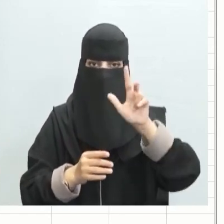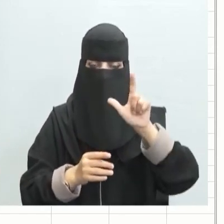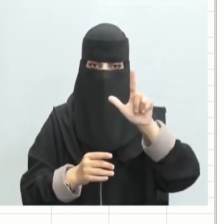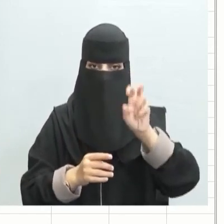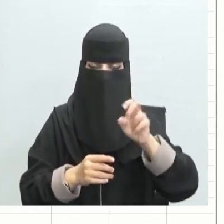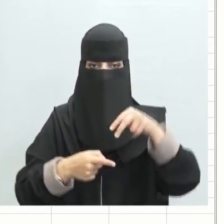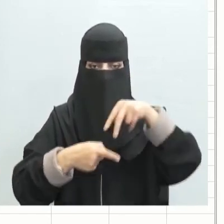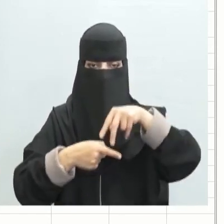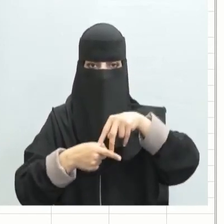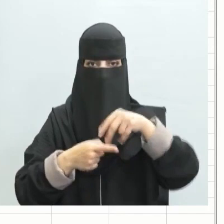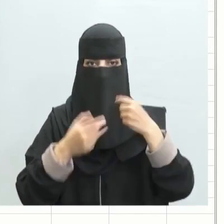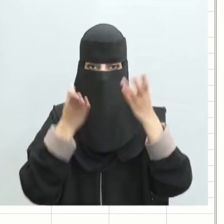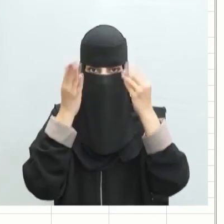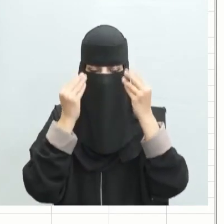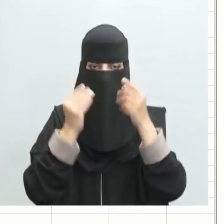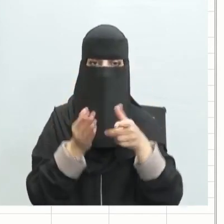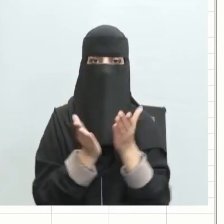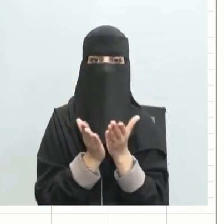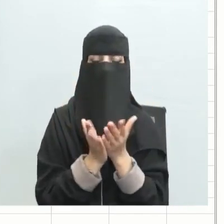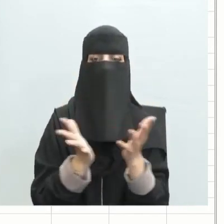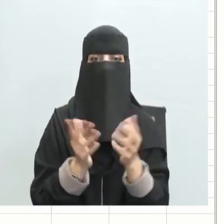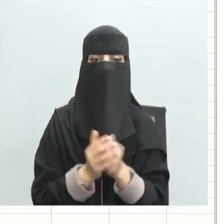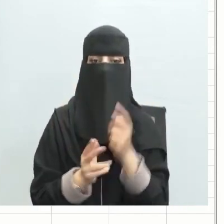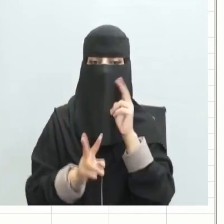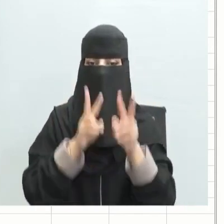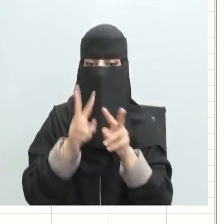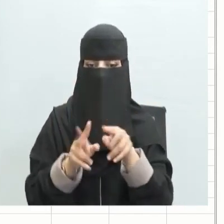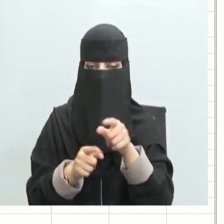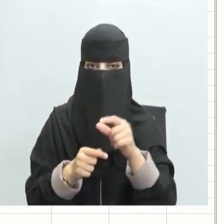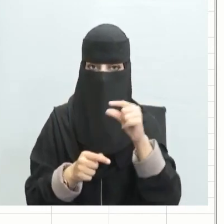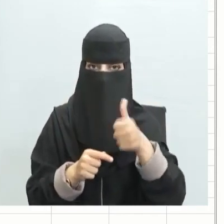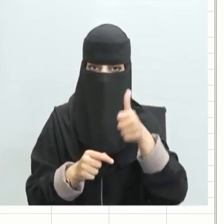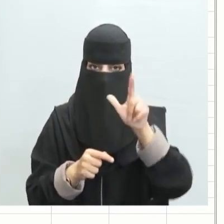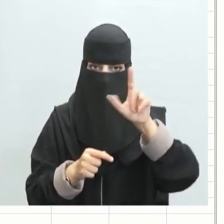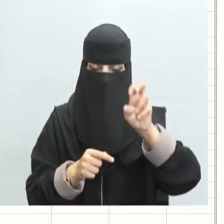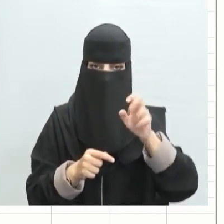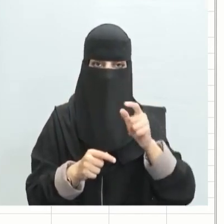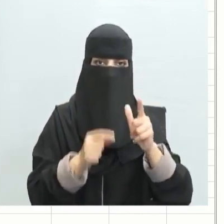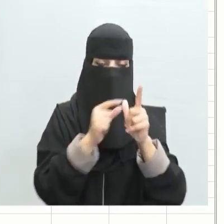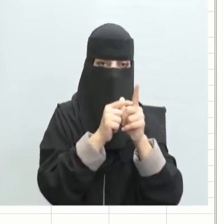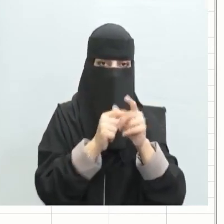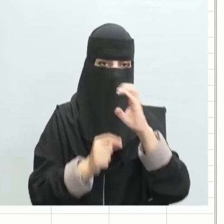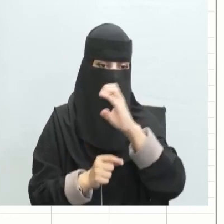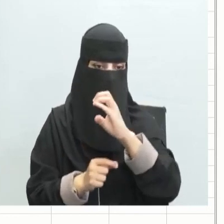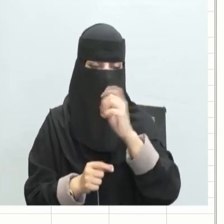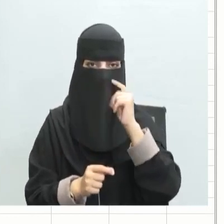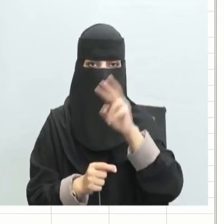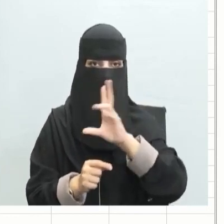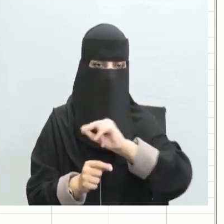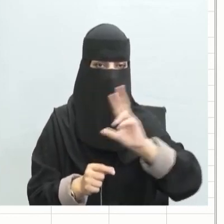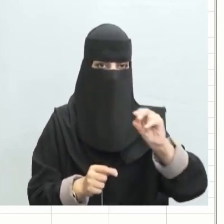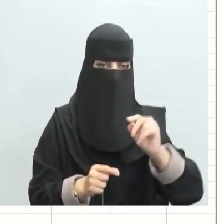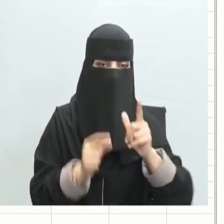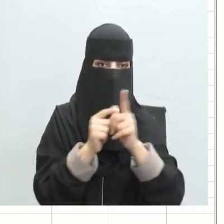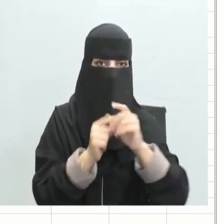باذنه تعالى راح نتعرف عليها لاحظ هنا انه ايضا النسبه بين البي والسي صارت نفس النسبه بين ال a والسي